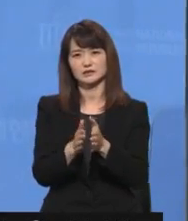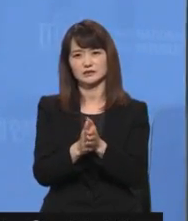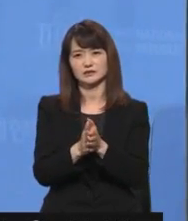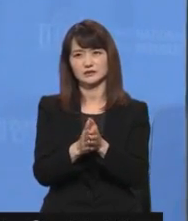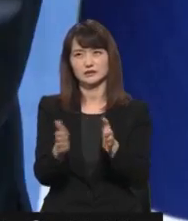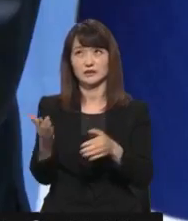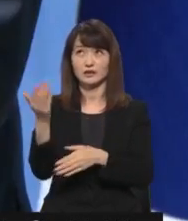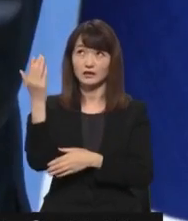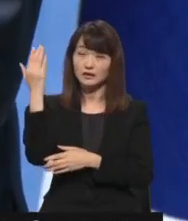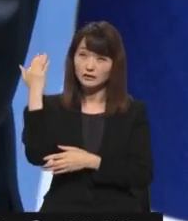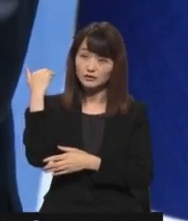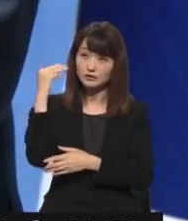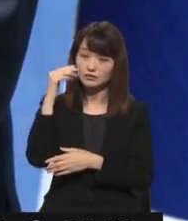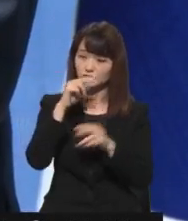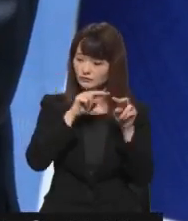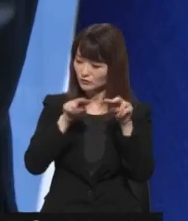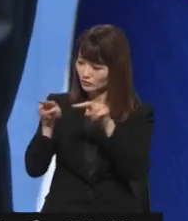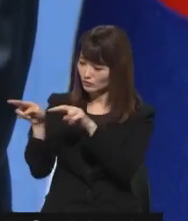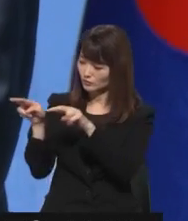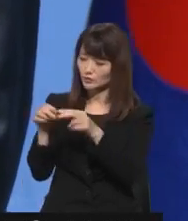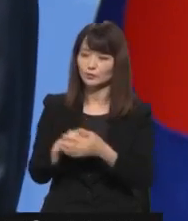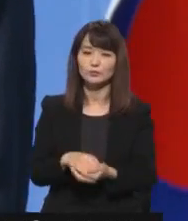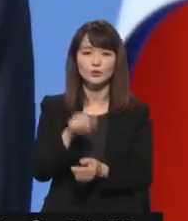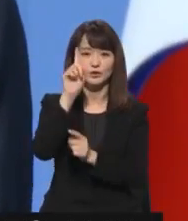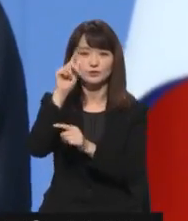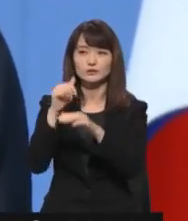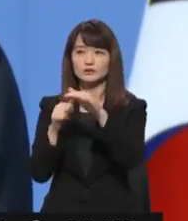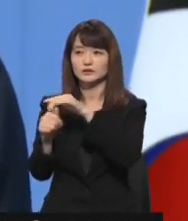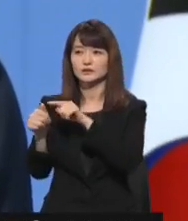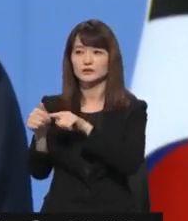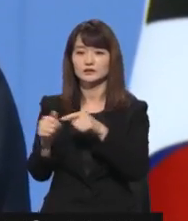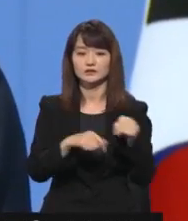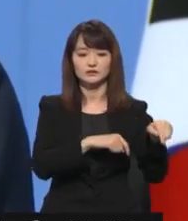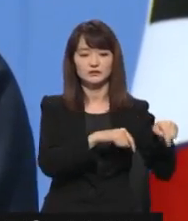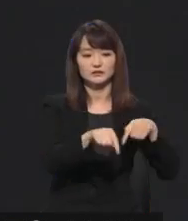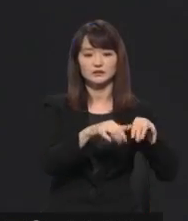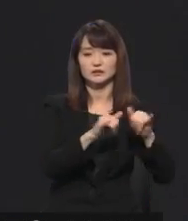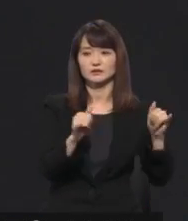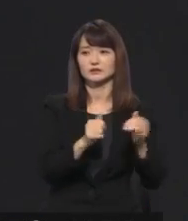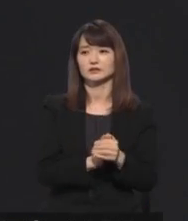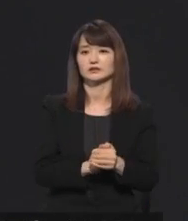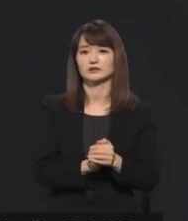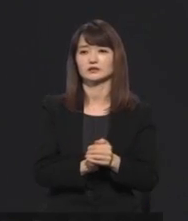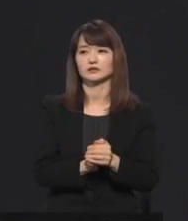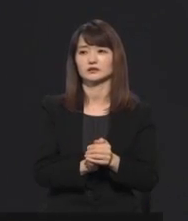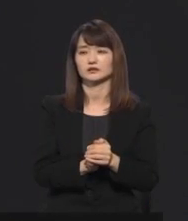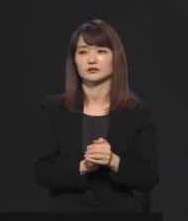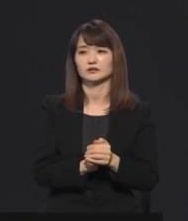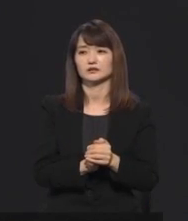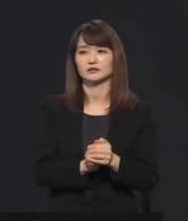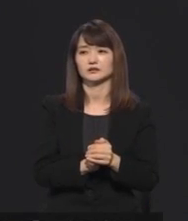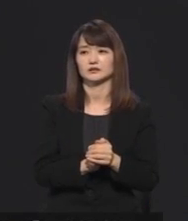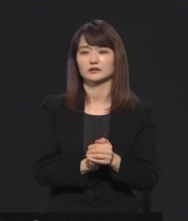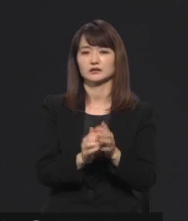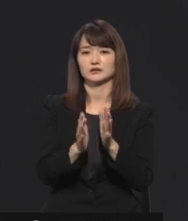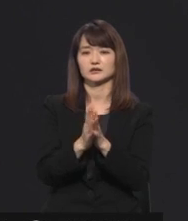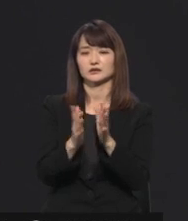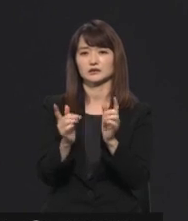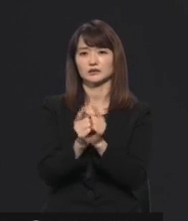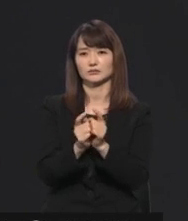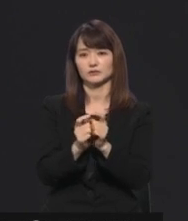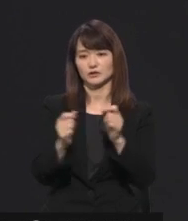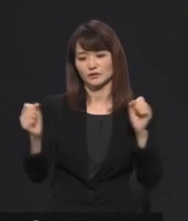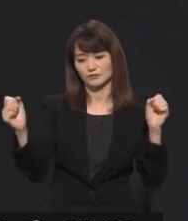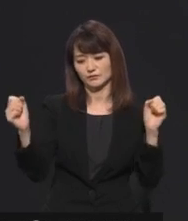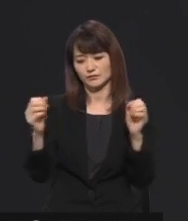돌이켜 보게 된다면 이 왜 이준석 전 대표를 향해서 많은 정치인들이 직접적으로 부딪치 려고 하지 않는지 이 부분에 대해서 한번 쯤